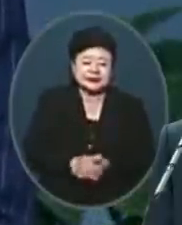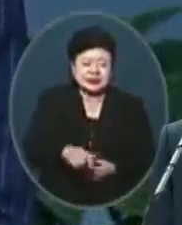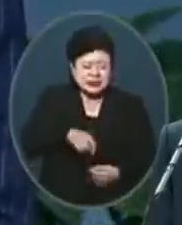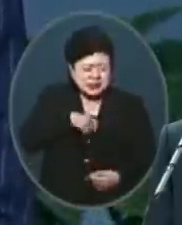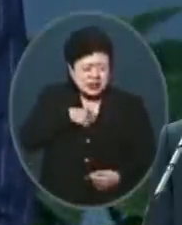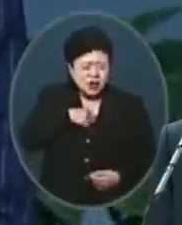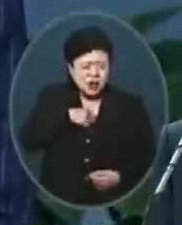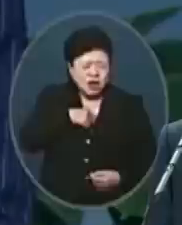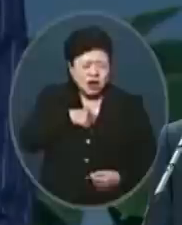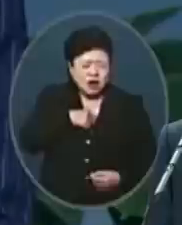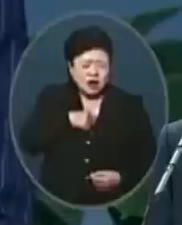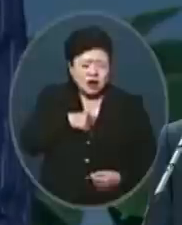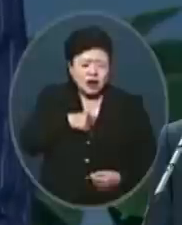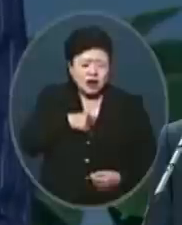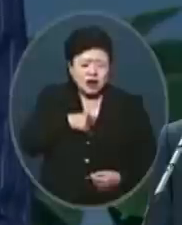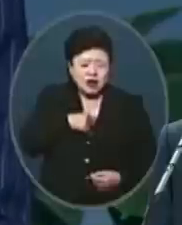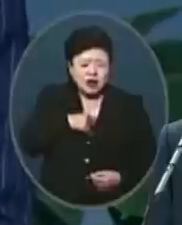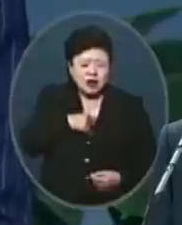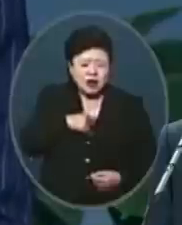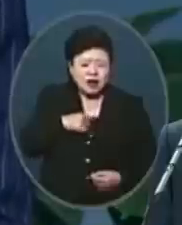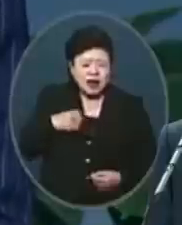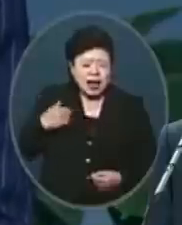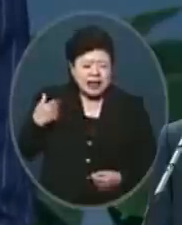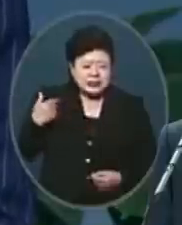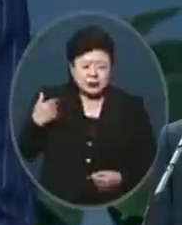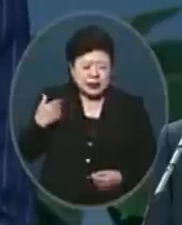진실로 알 수가 없습니다.